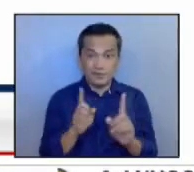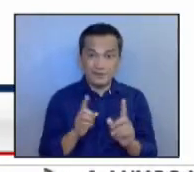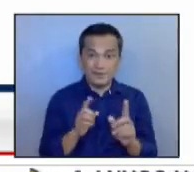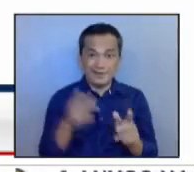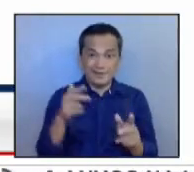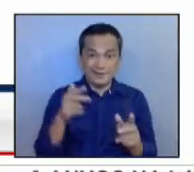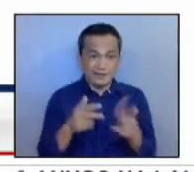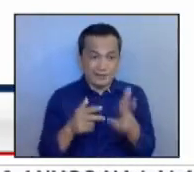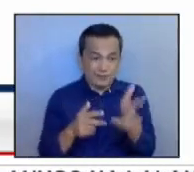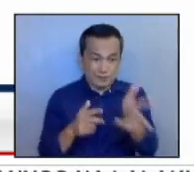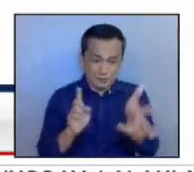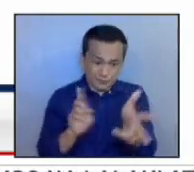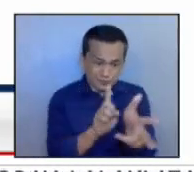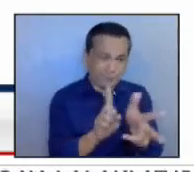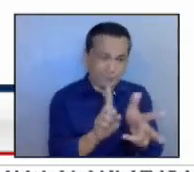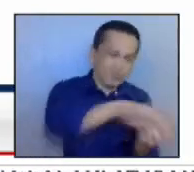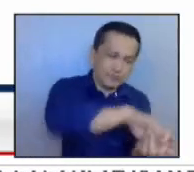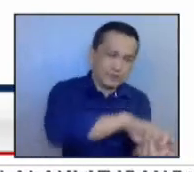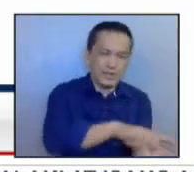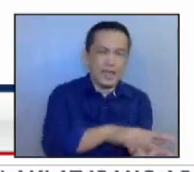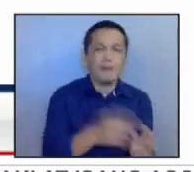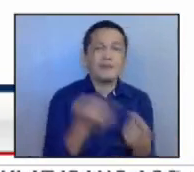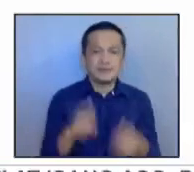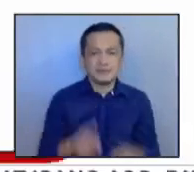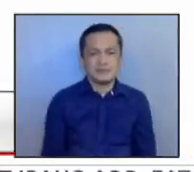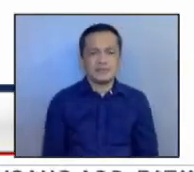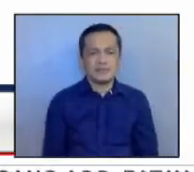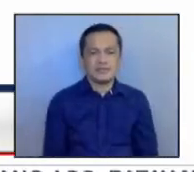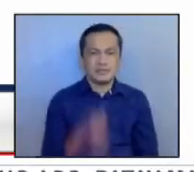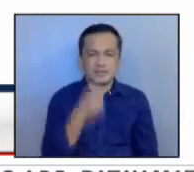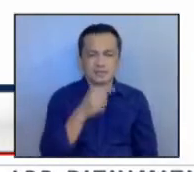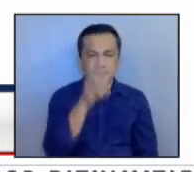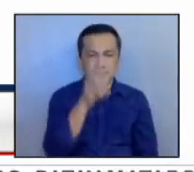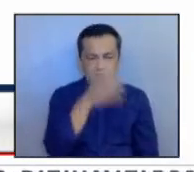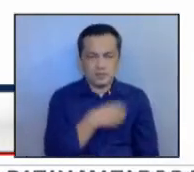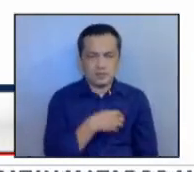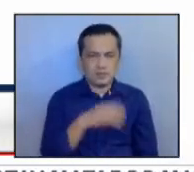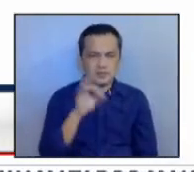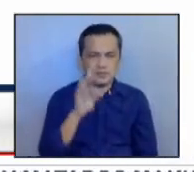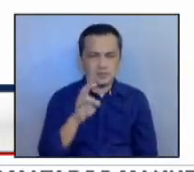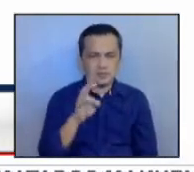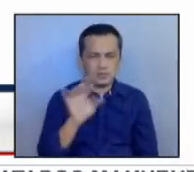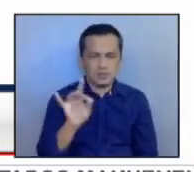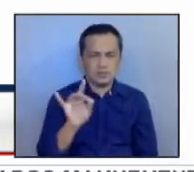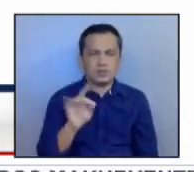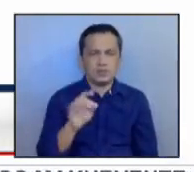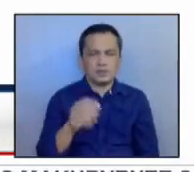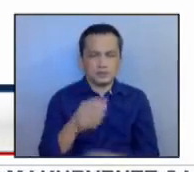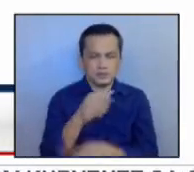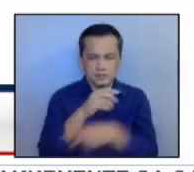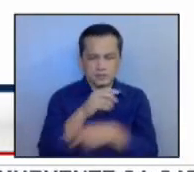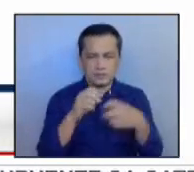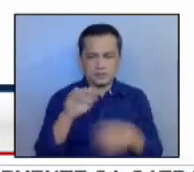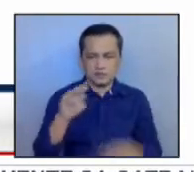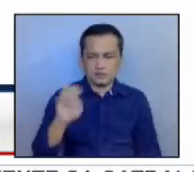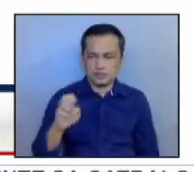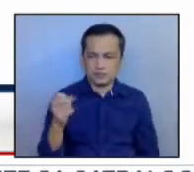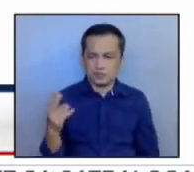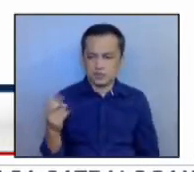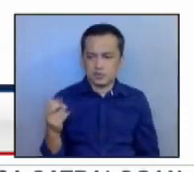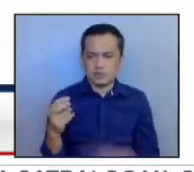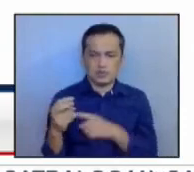datos ng Cebu City Police, umabot sa 37 ang kaso ng pagnanakaw sa lungsod simula June 12 hanggang July